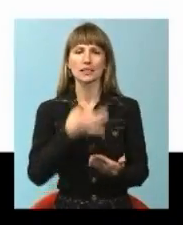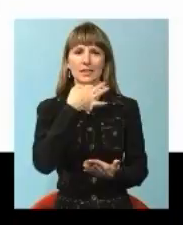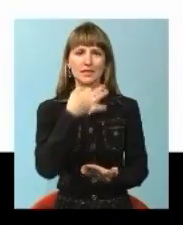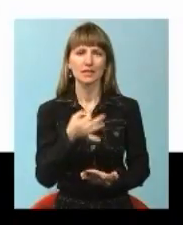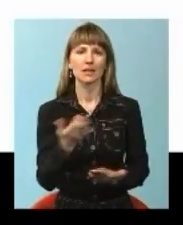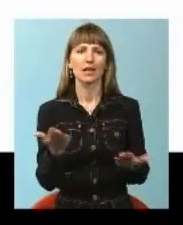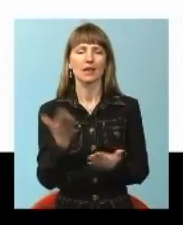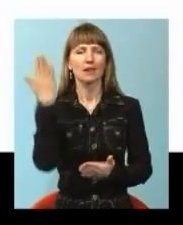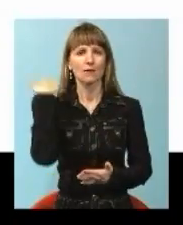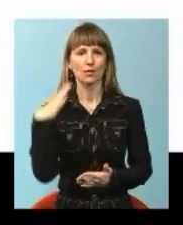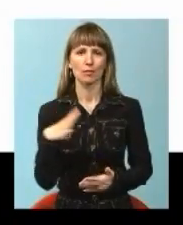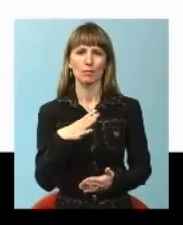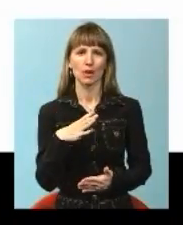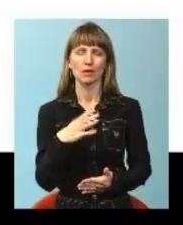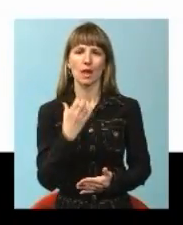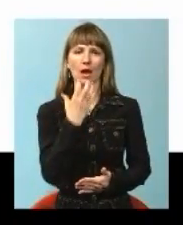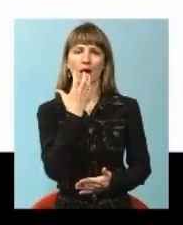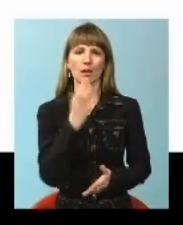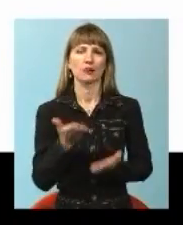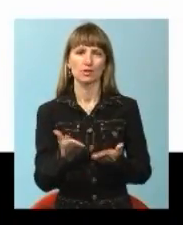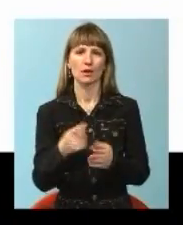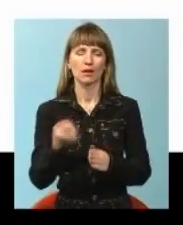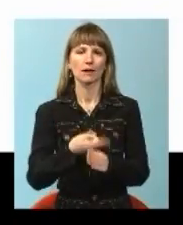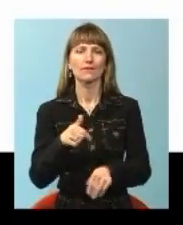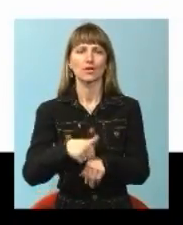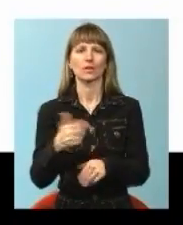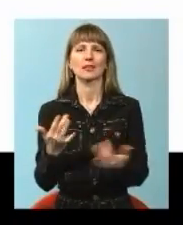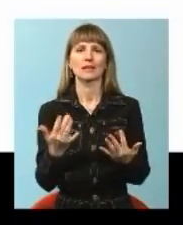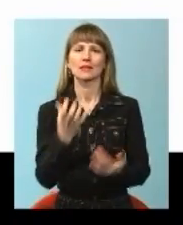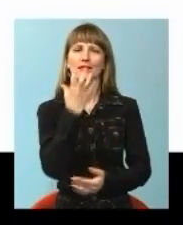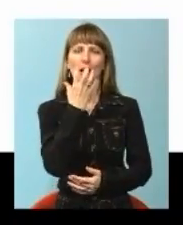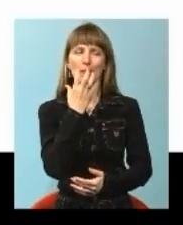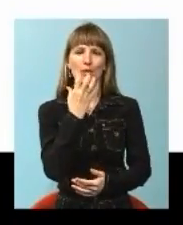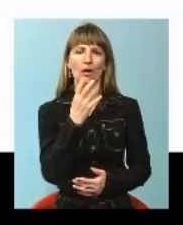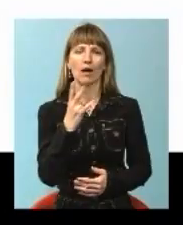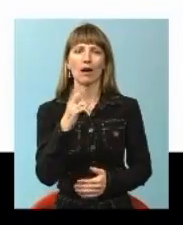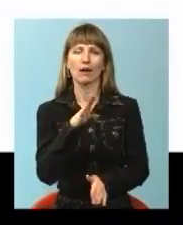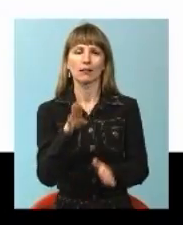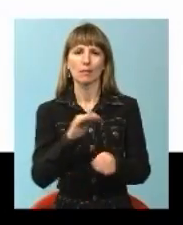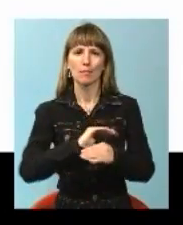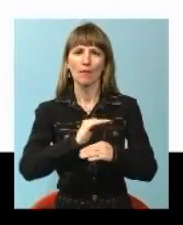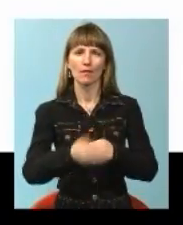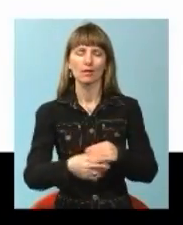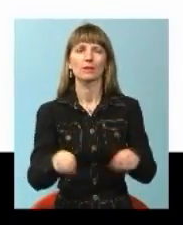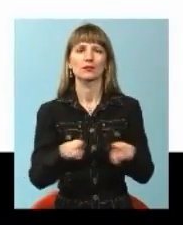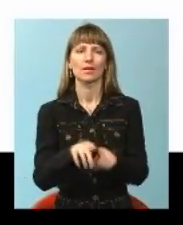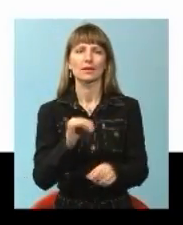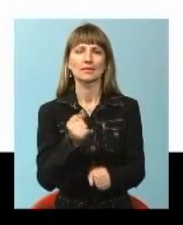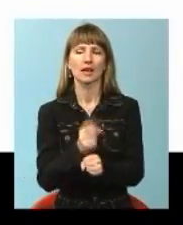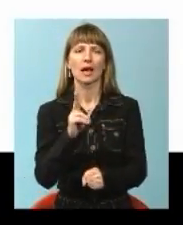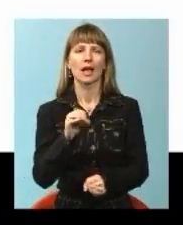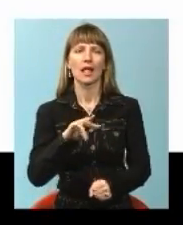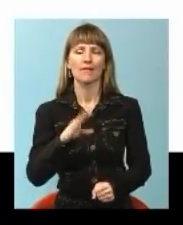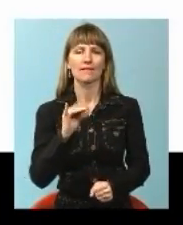сказати, як давно була спечена картоплина, просто відчуваючи, наскільки тепло під її поверхнею. Саме це і зробив Кельвін,